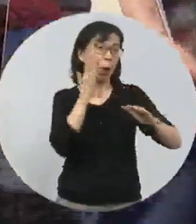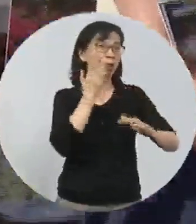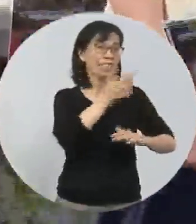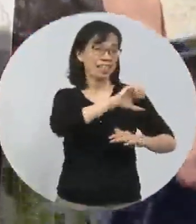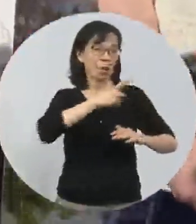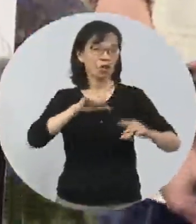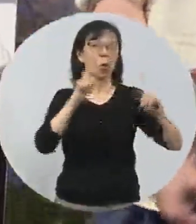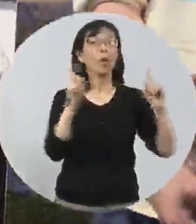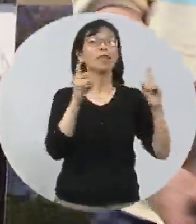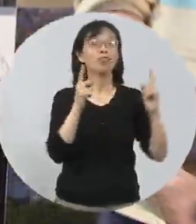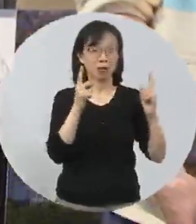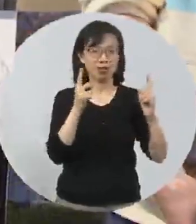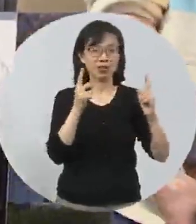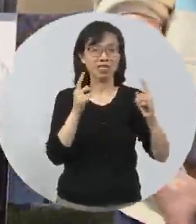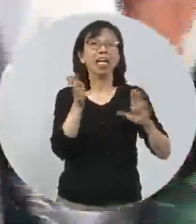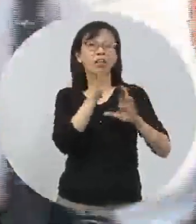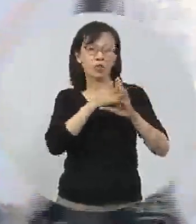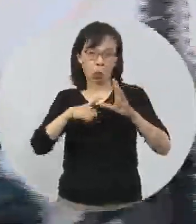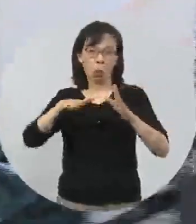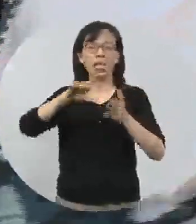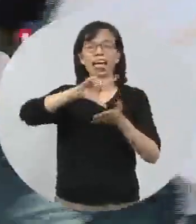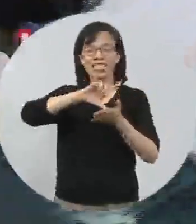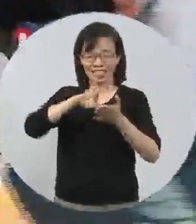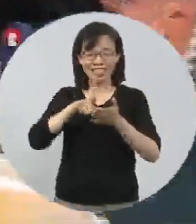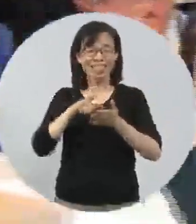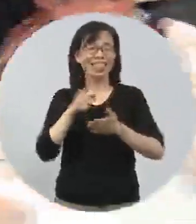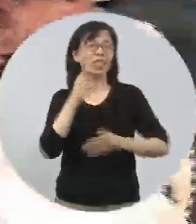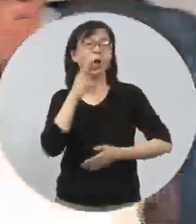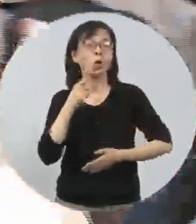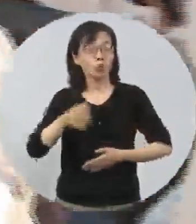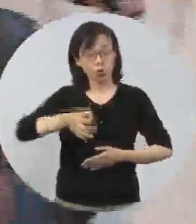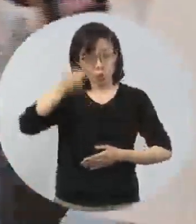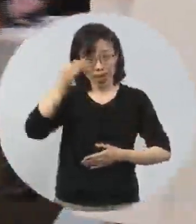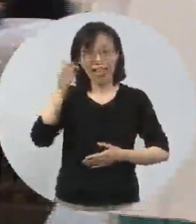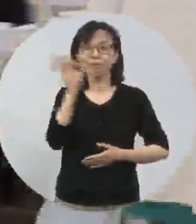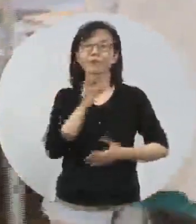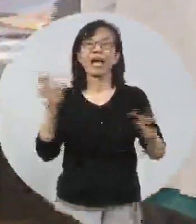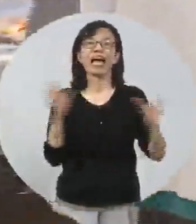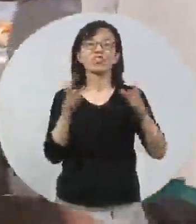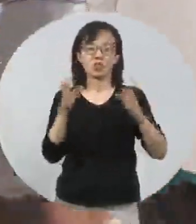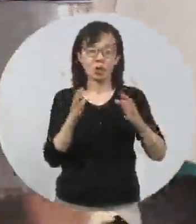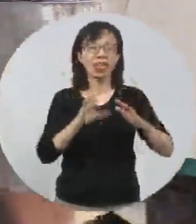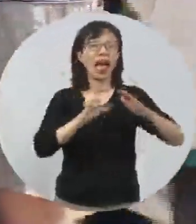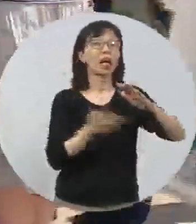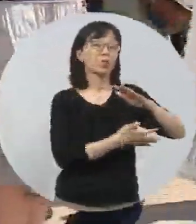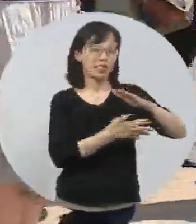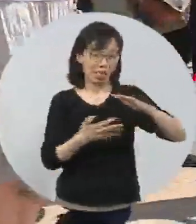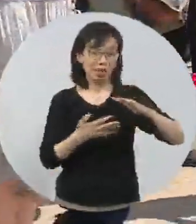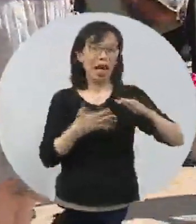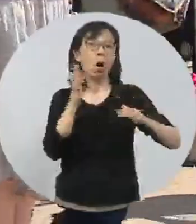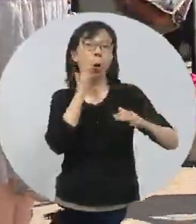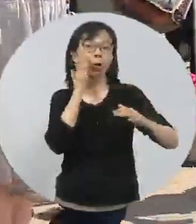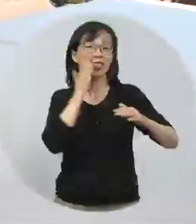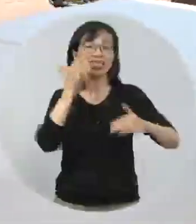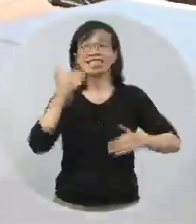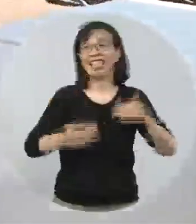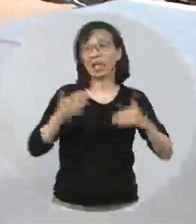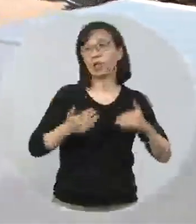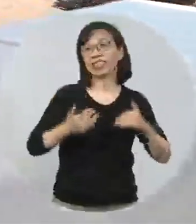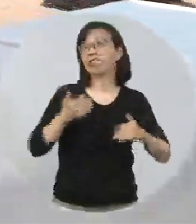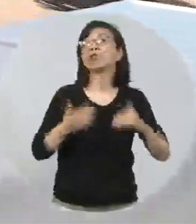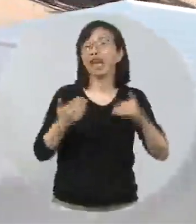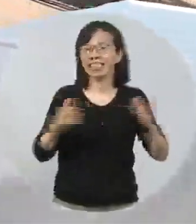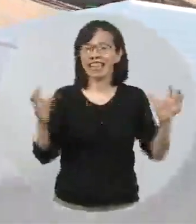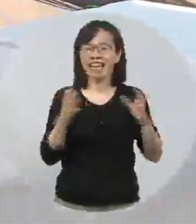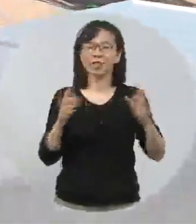ル。湘南地域のグルメを集めた屋台など、富士沢のおいしい、楽しい、嬉しいが集まったイ